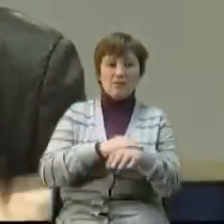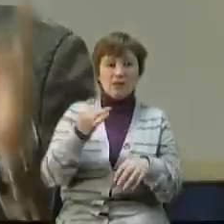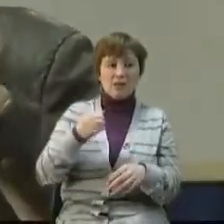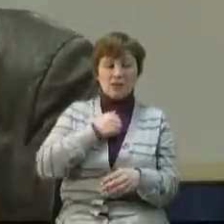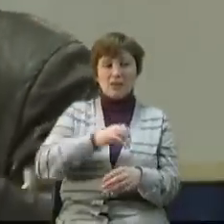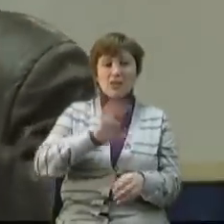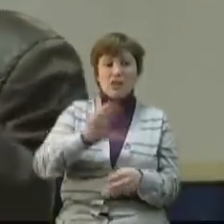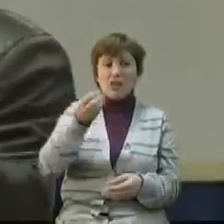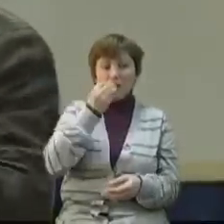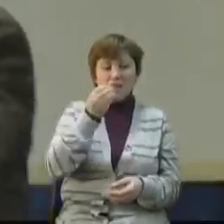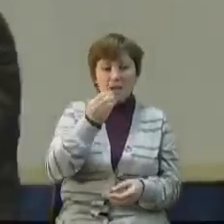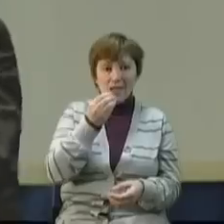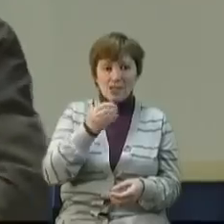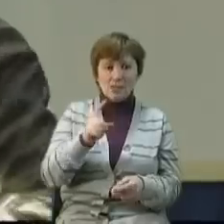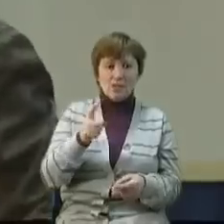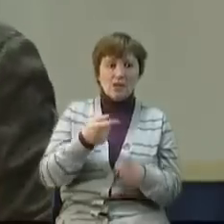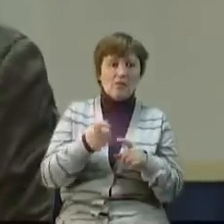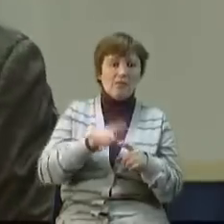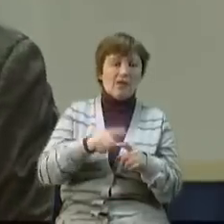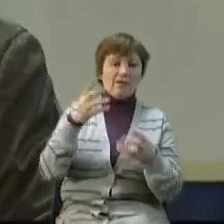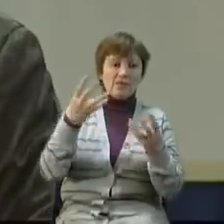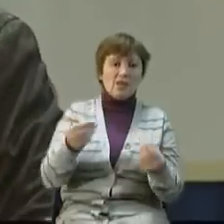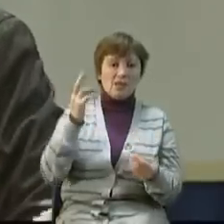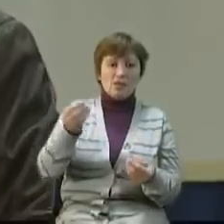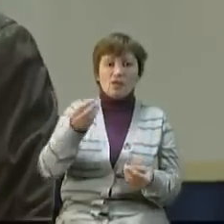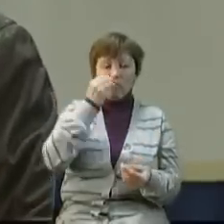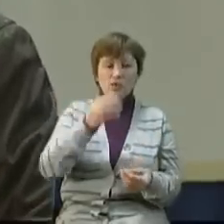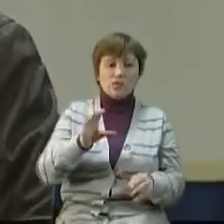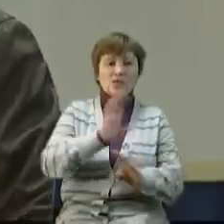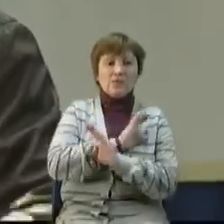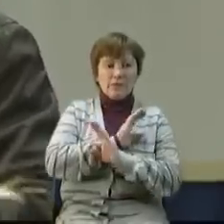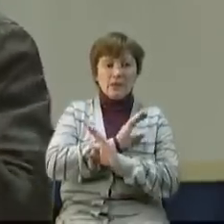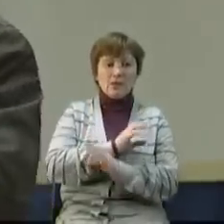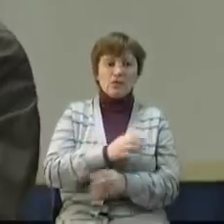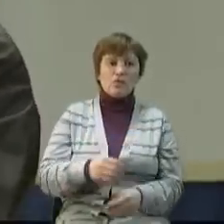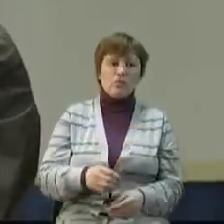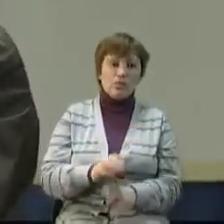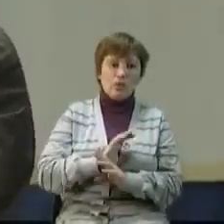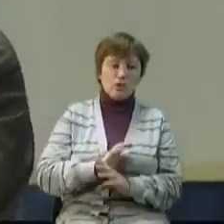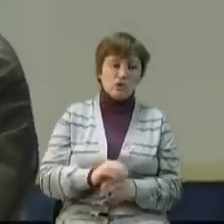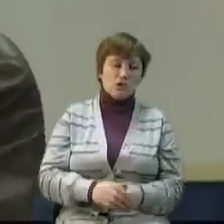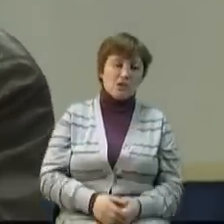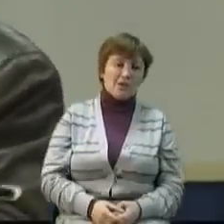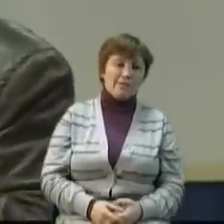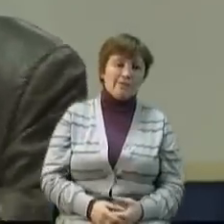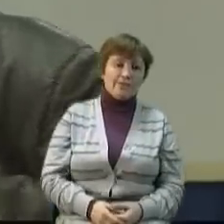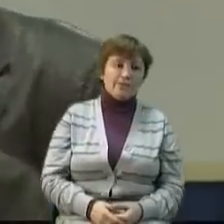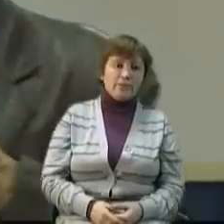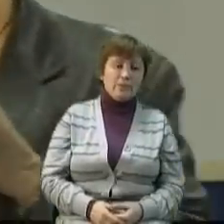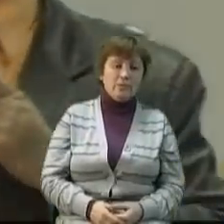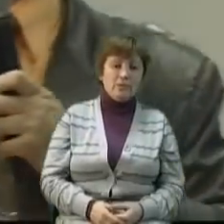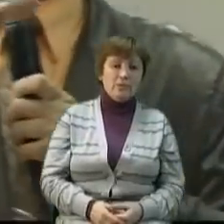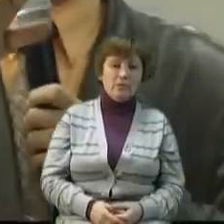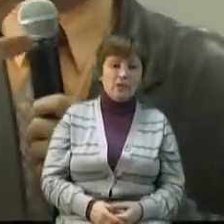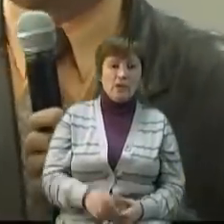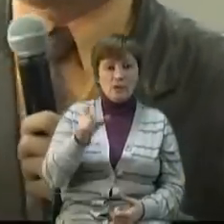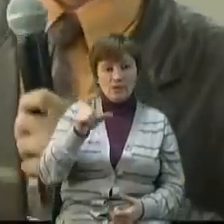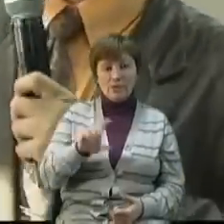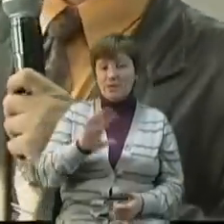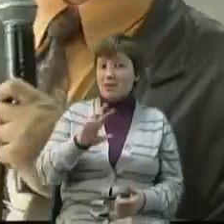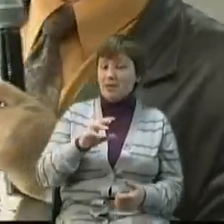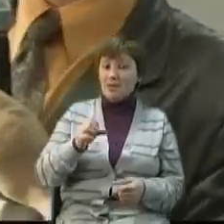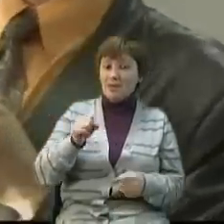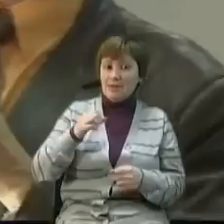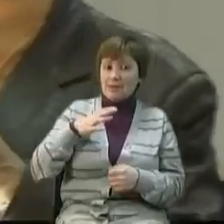него, ибо в день, в который вкусишь от него, смертью умрешь. И вы знаете, люди все-таки не удержались, и